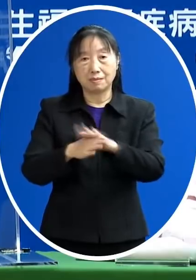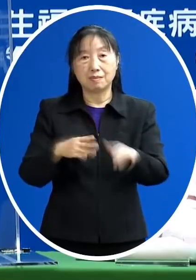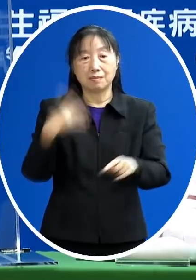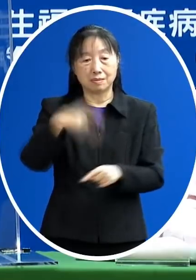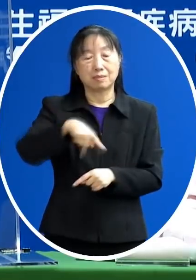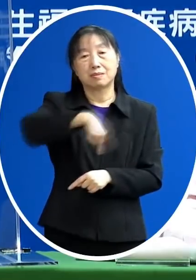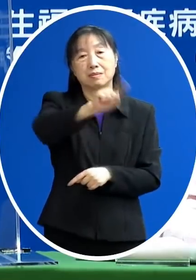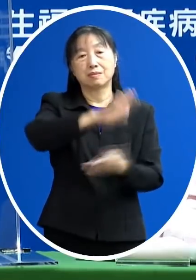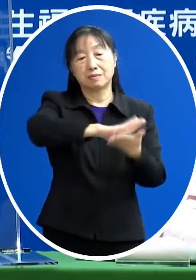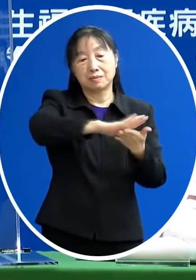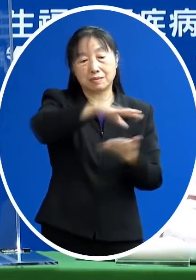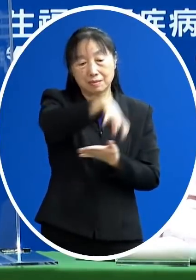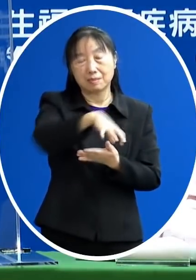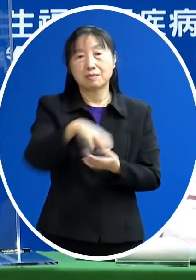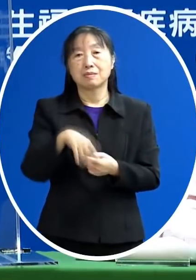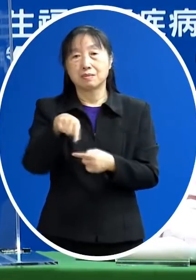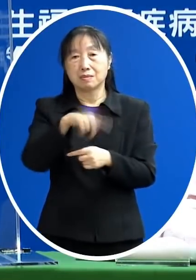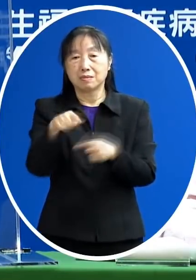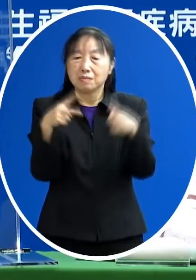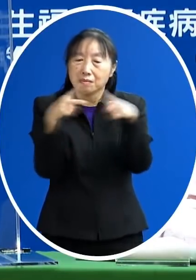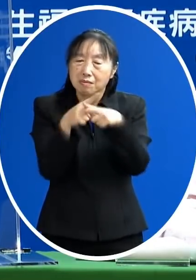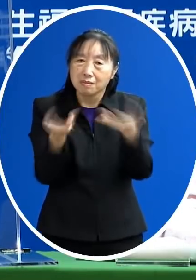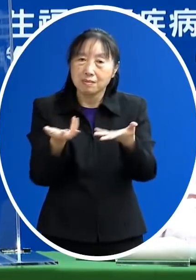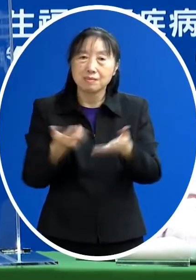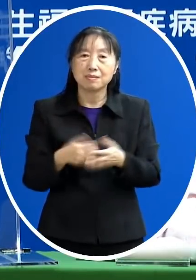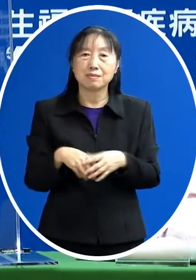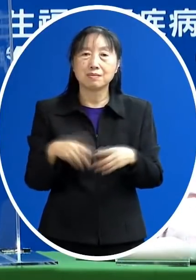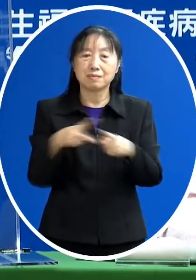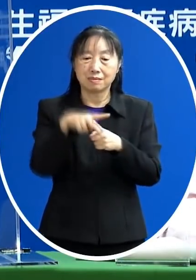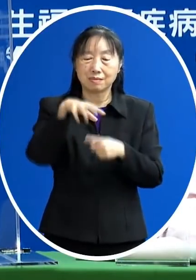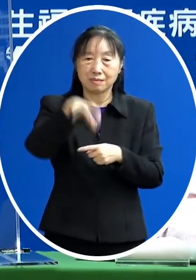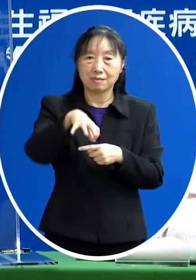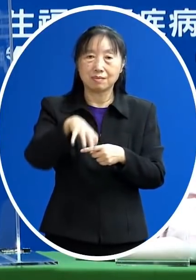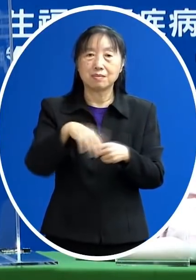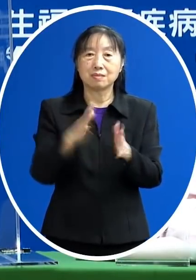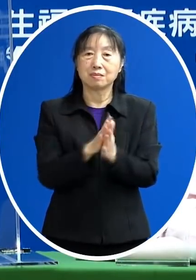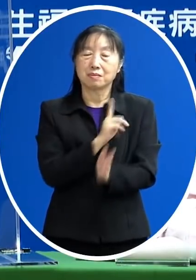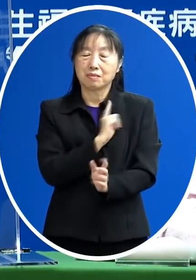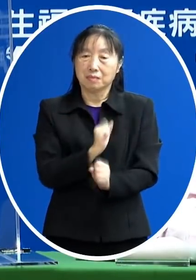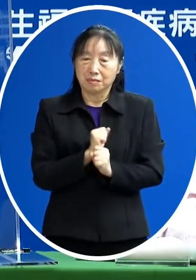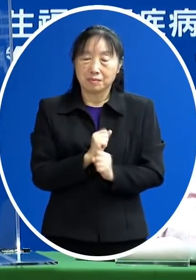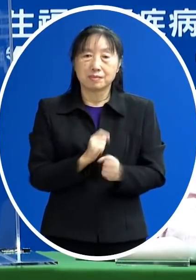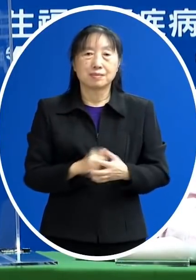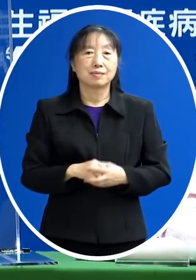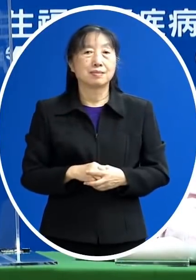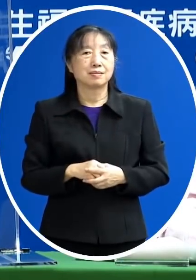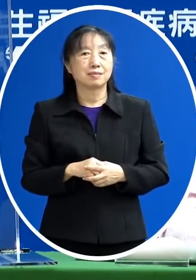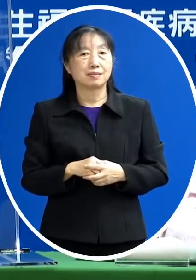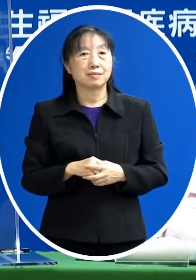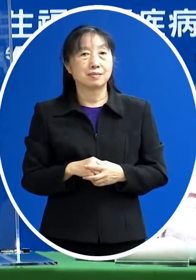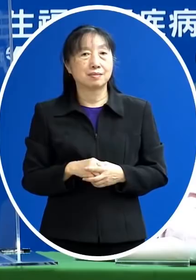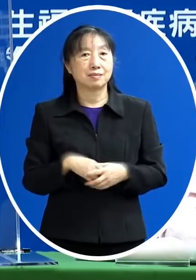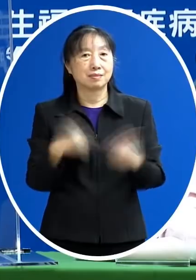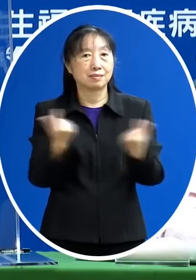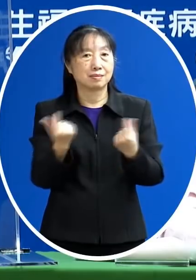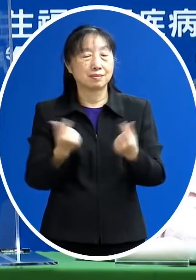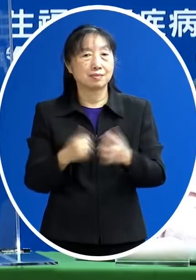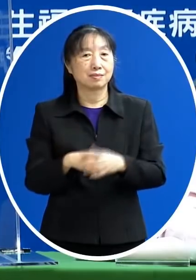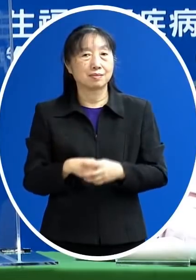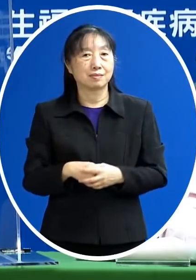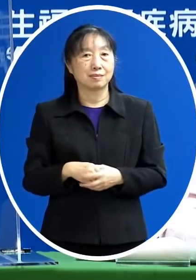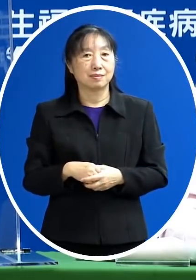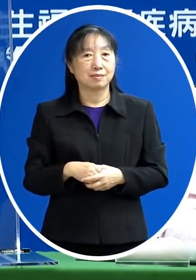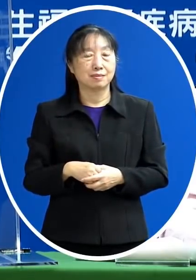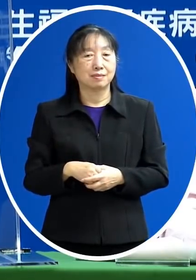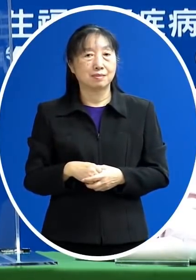去。好，这些都很小的问题，好，都会有衍生嘛。好像我们讲，就是说，